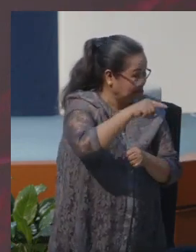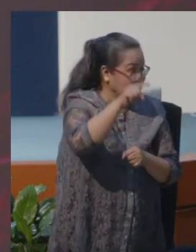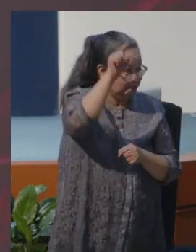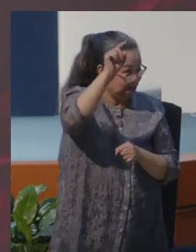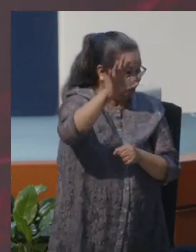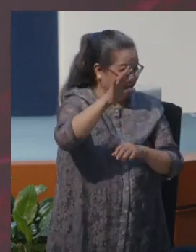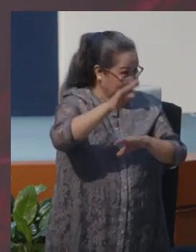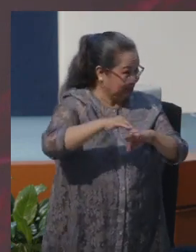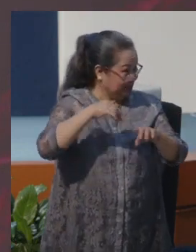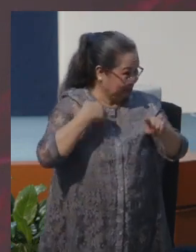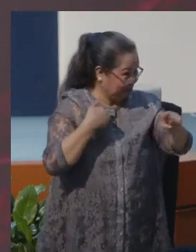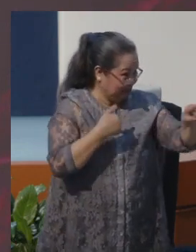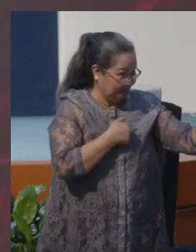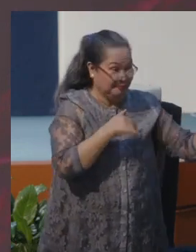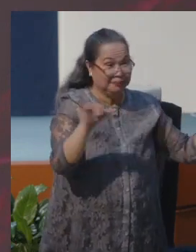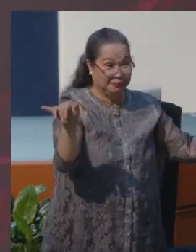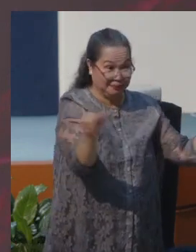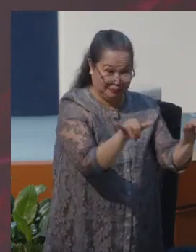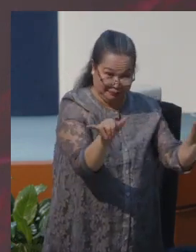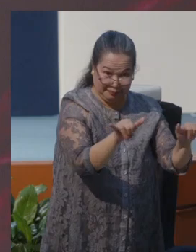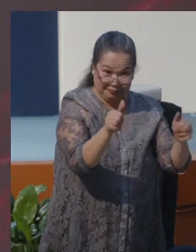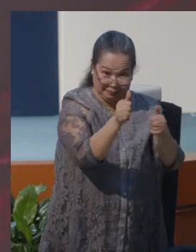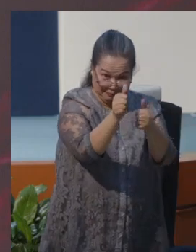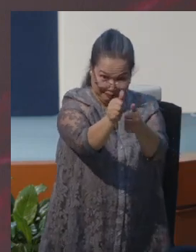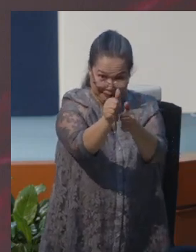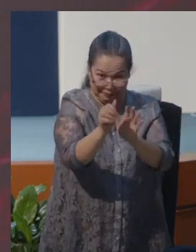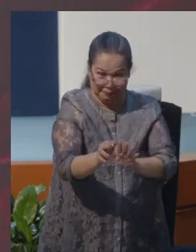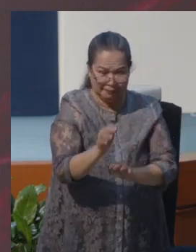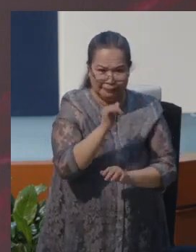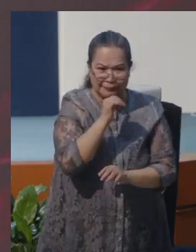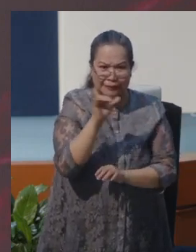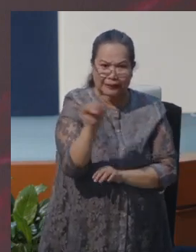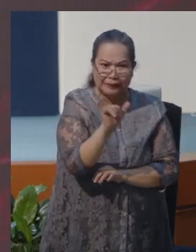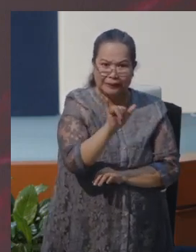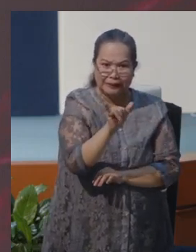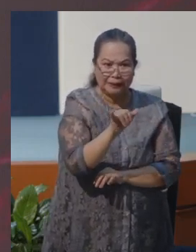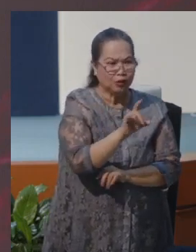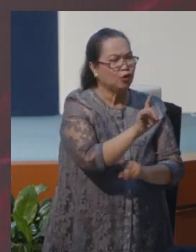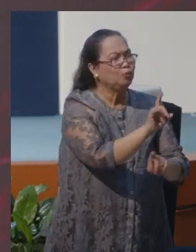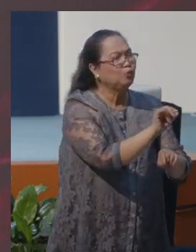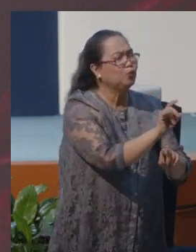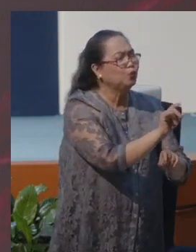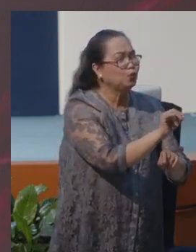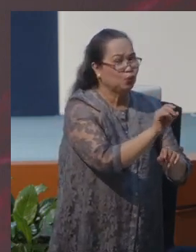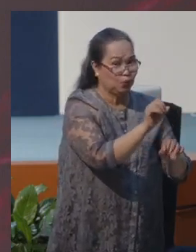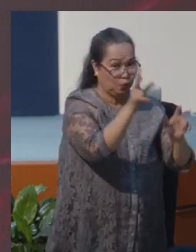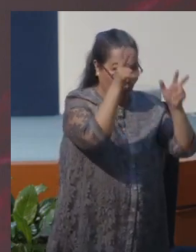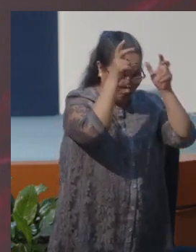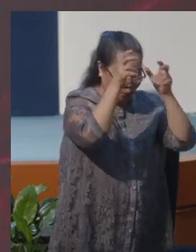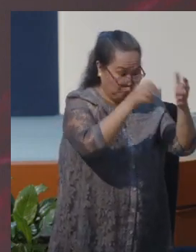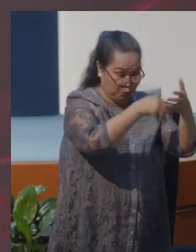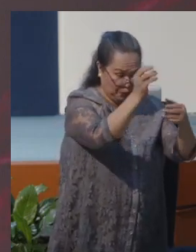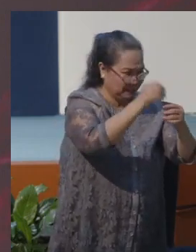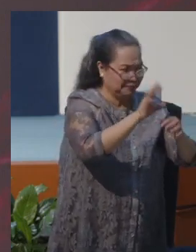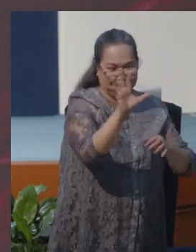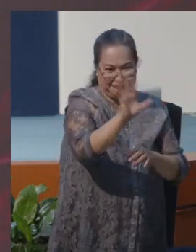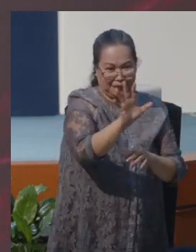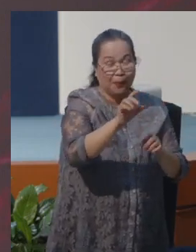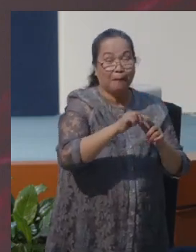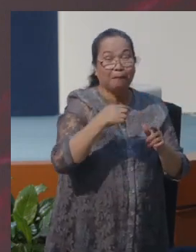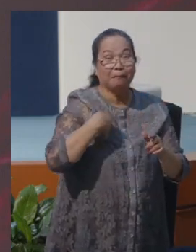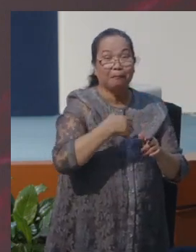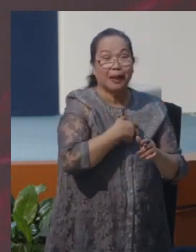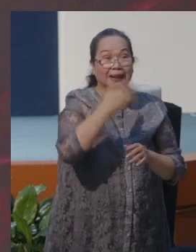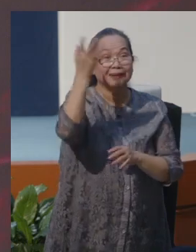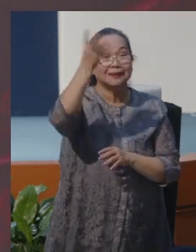Panginoon. Pareho ng mga apostol. Hindi pareho ng kanilang ginawa. Sila po ang naging pundasyon ng